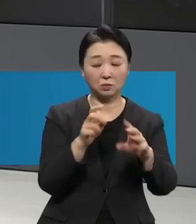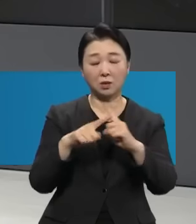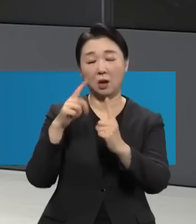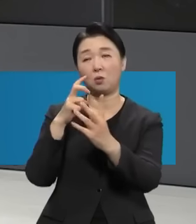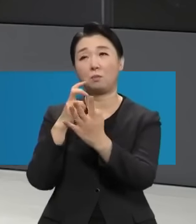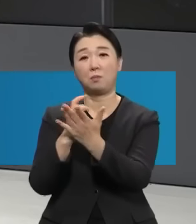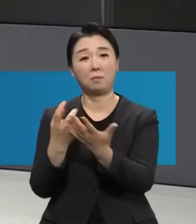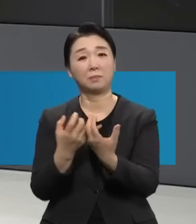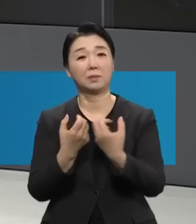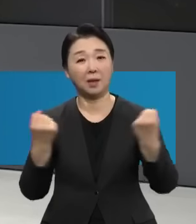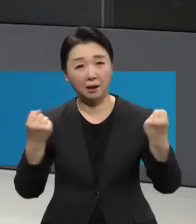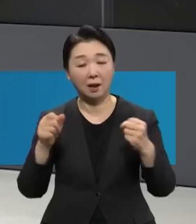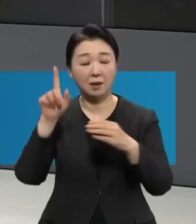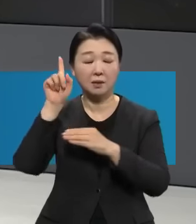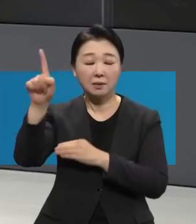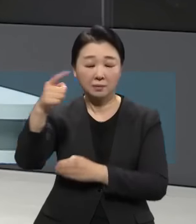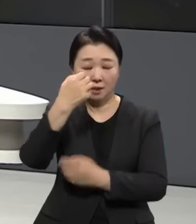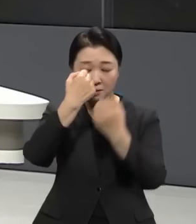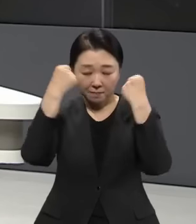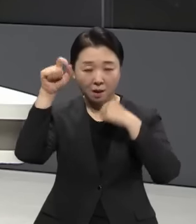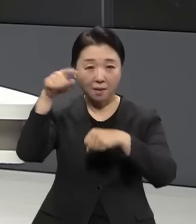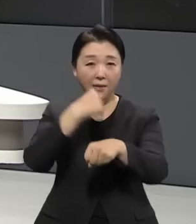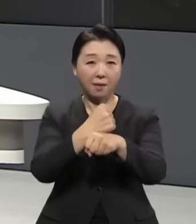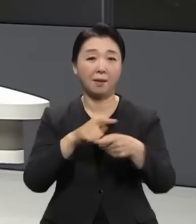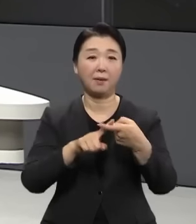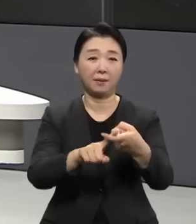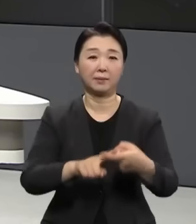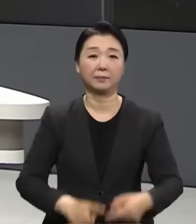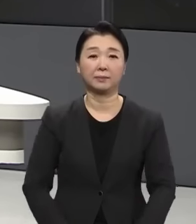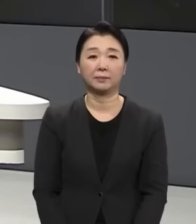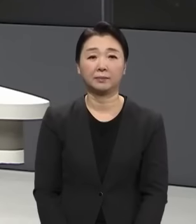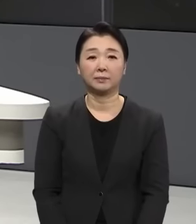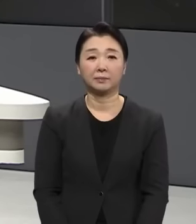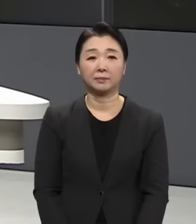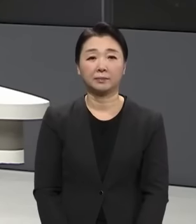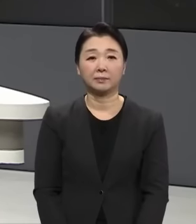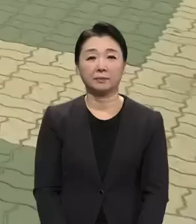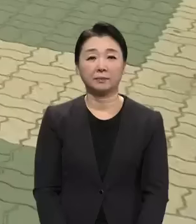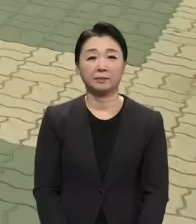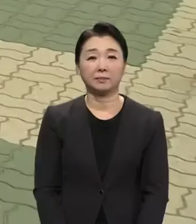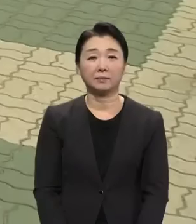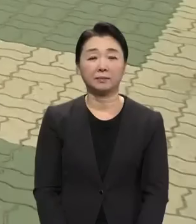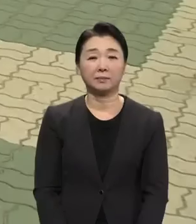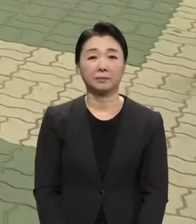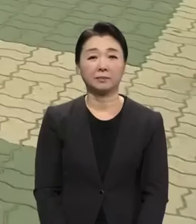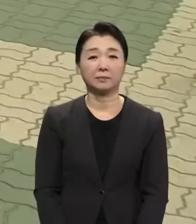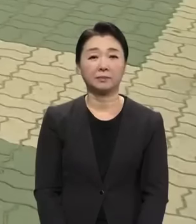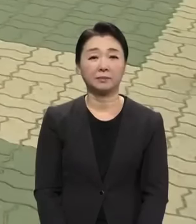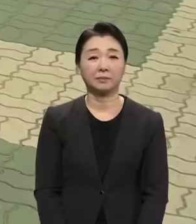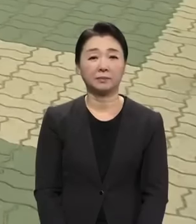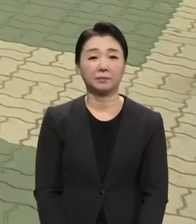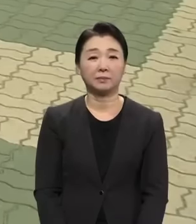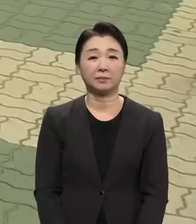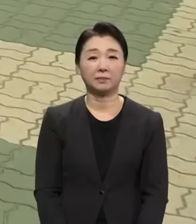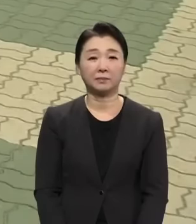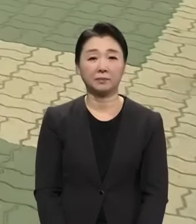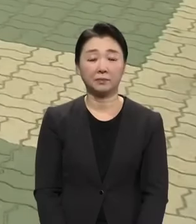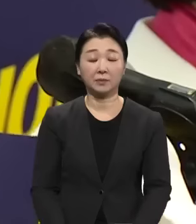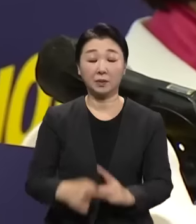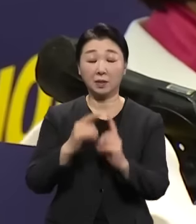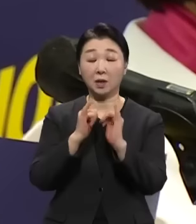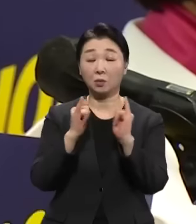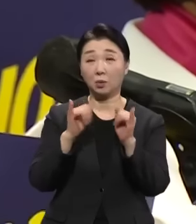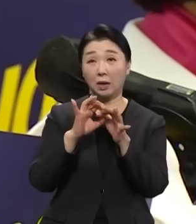내일로 예고한 총파업을 강행하겠다 입장입니다 이재승 기자입니다 앞 간호계의 수건인